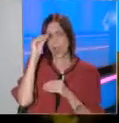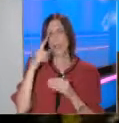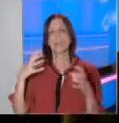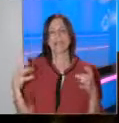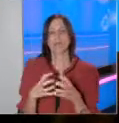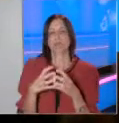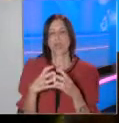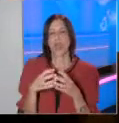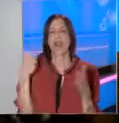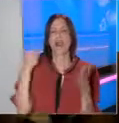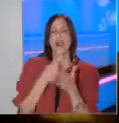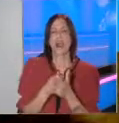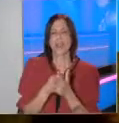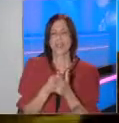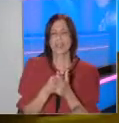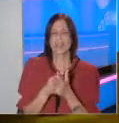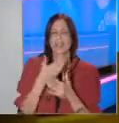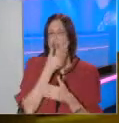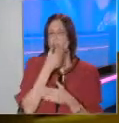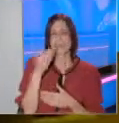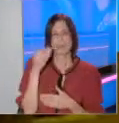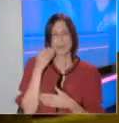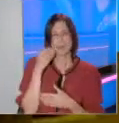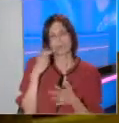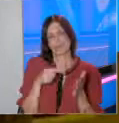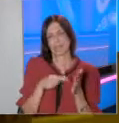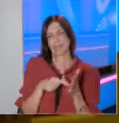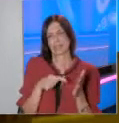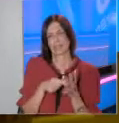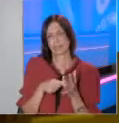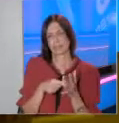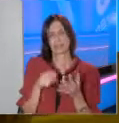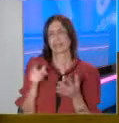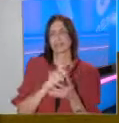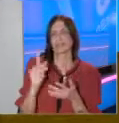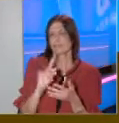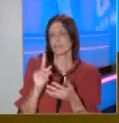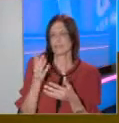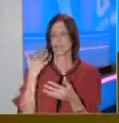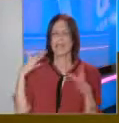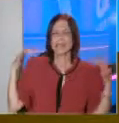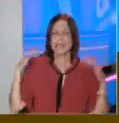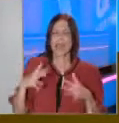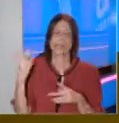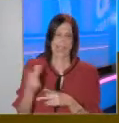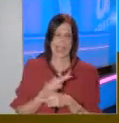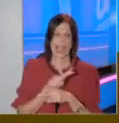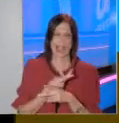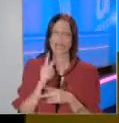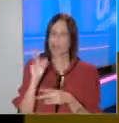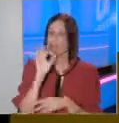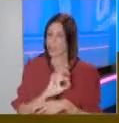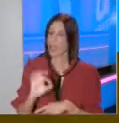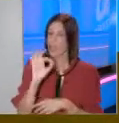בקפסולה עד יום הכיפורים, ולכן זו לא הייתה התקהלות רגילה, אבל